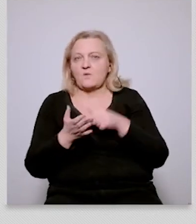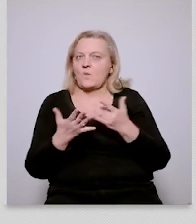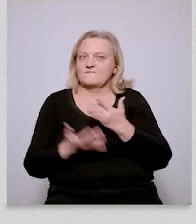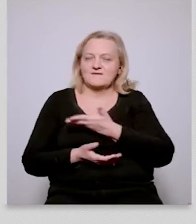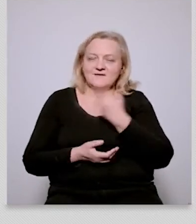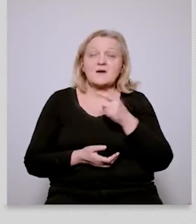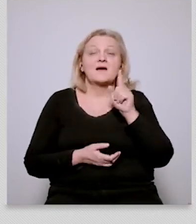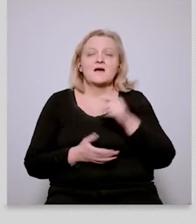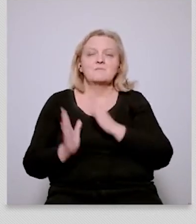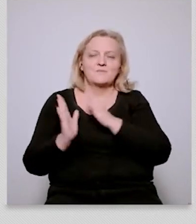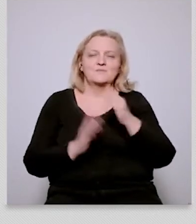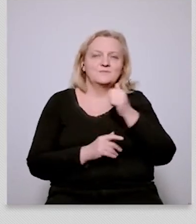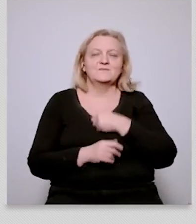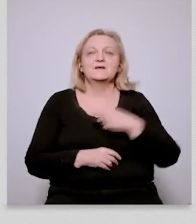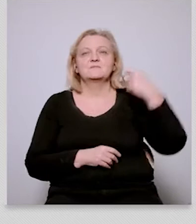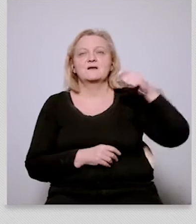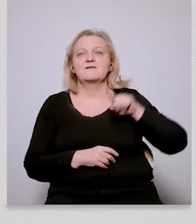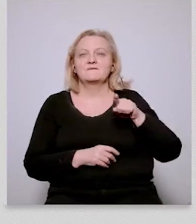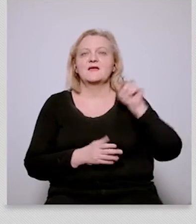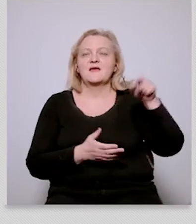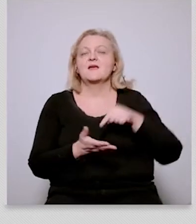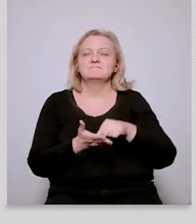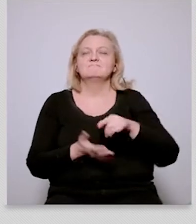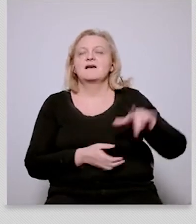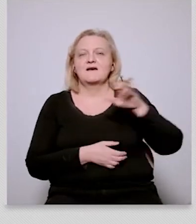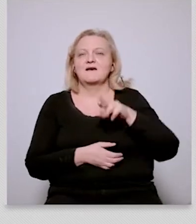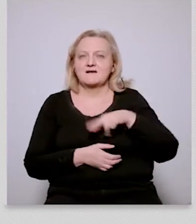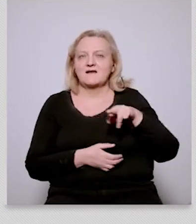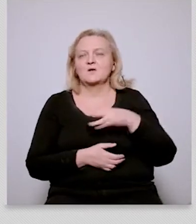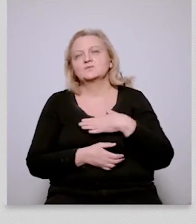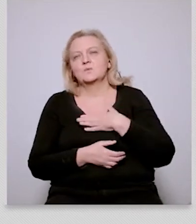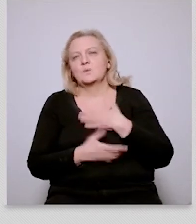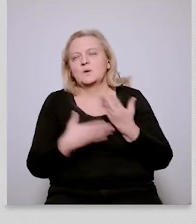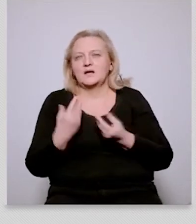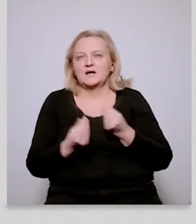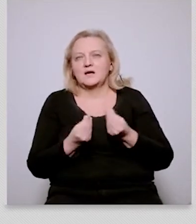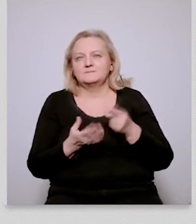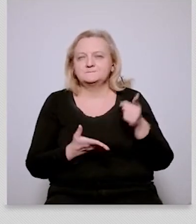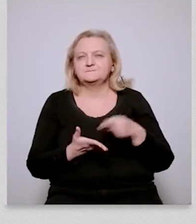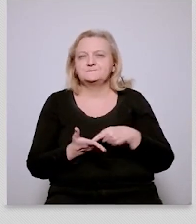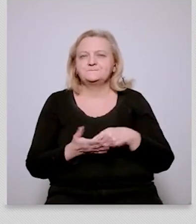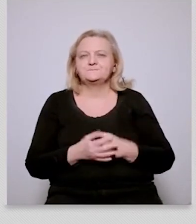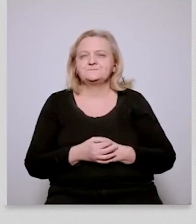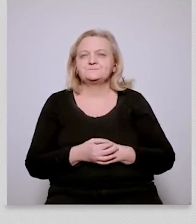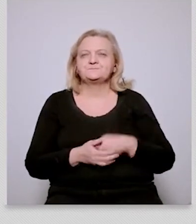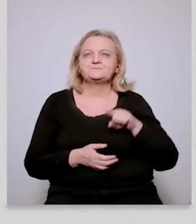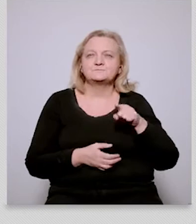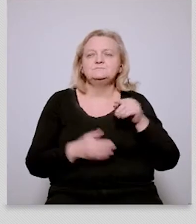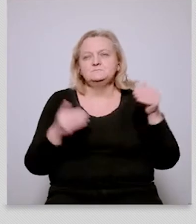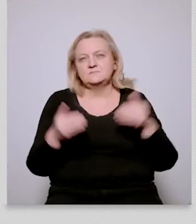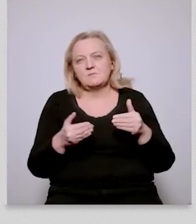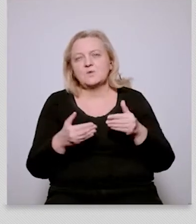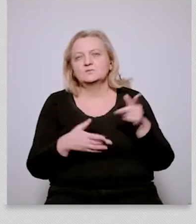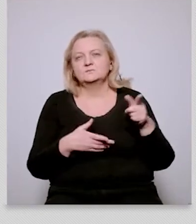ale spróbujmy po kolei prezydencja Francji w Radzie wydaje mi się że Francja może